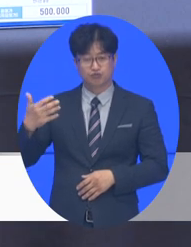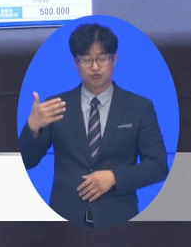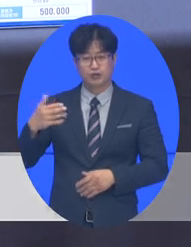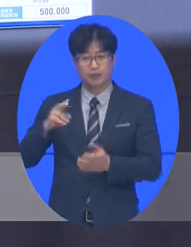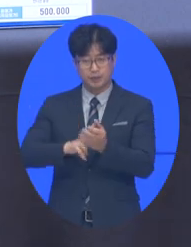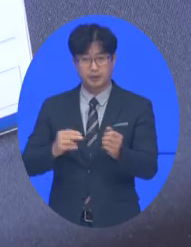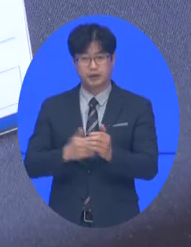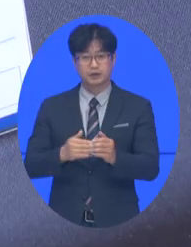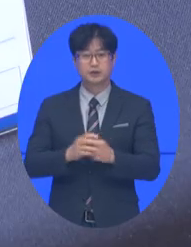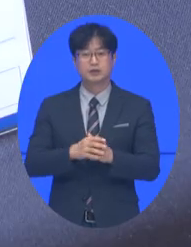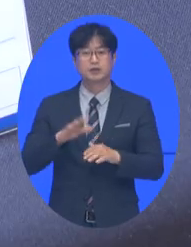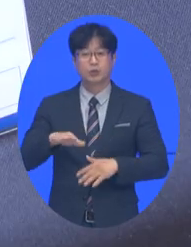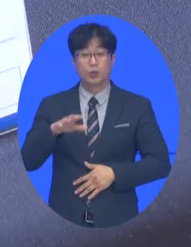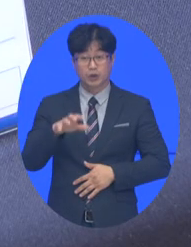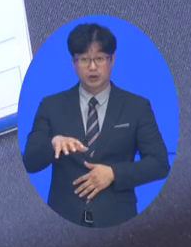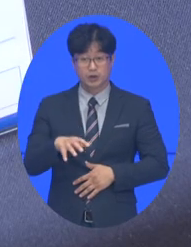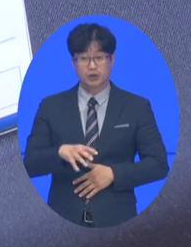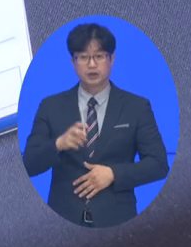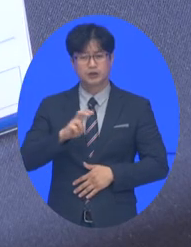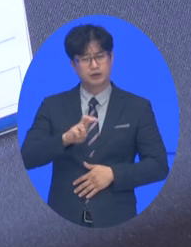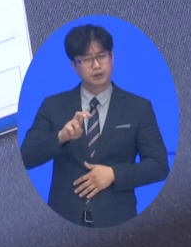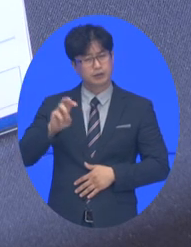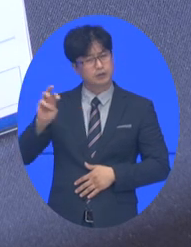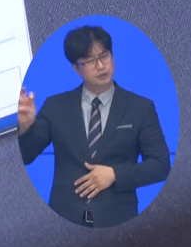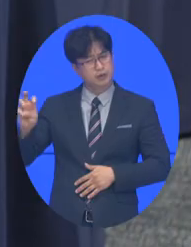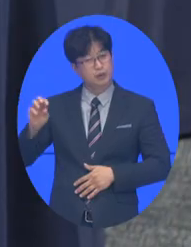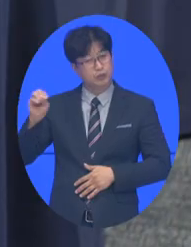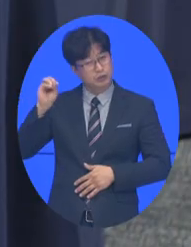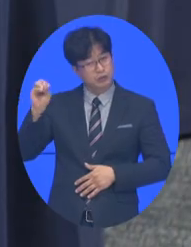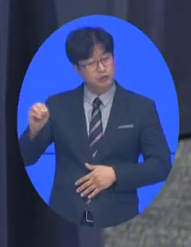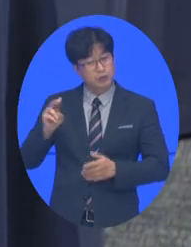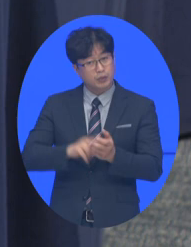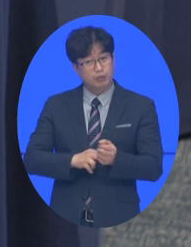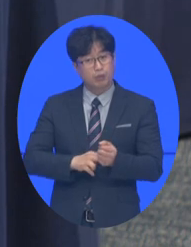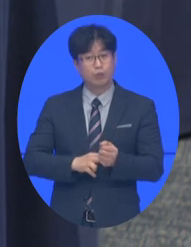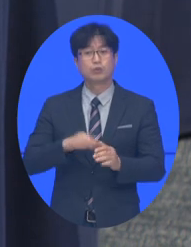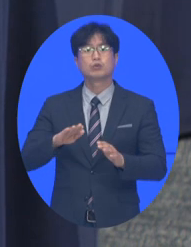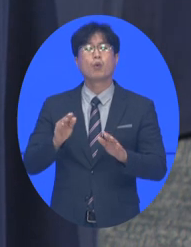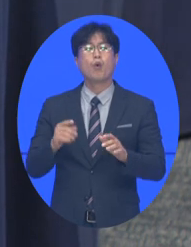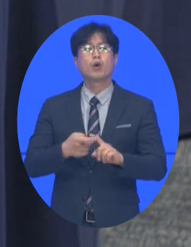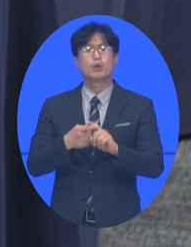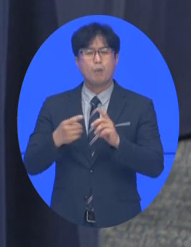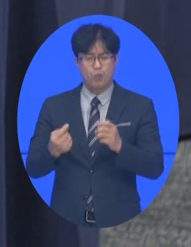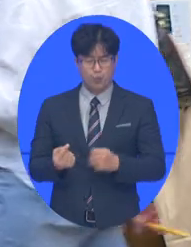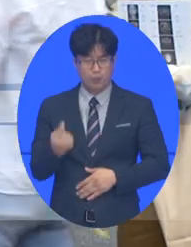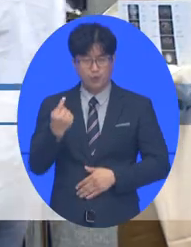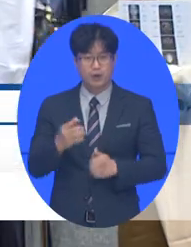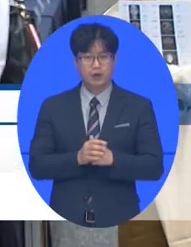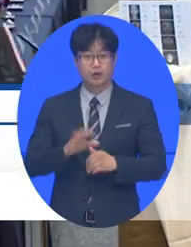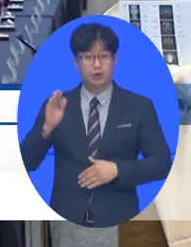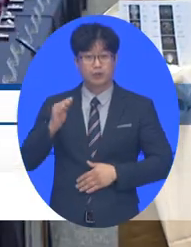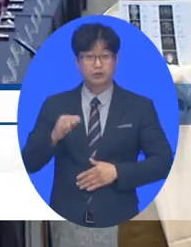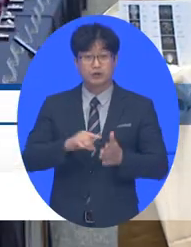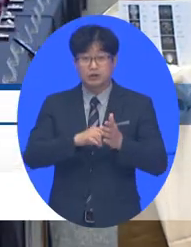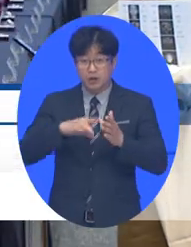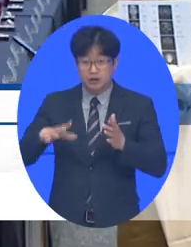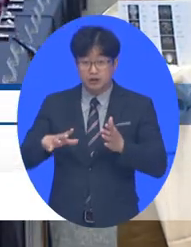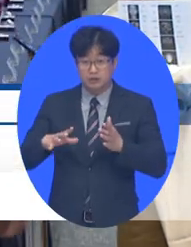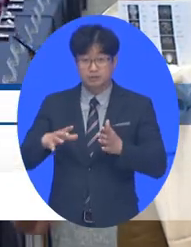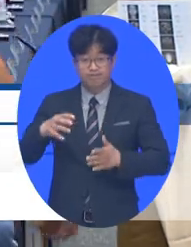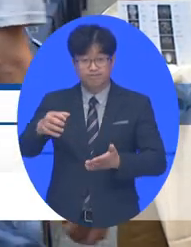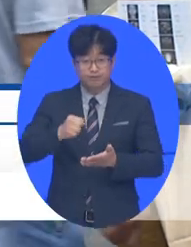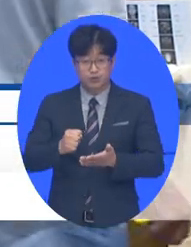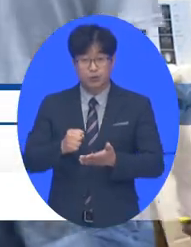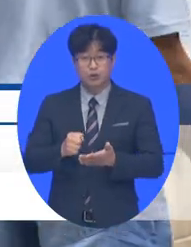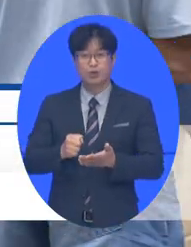낙찰됐는데 이전 현장 경매에서 20, 30% 유찰됐던 것과 달리 높은 관심을 보인 겁니다. 세금 징수뿐만 아니라